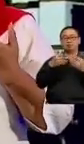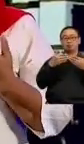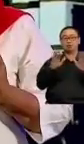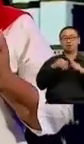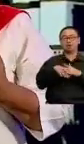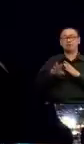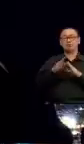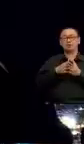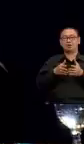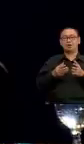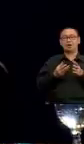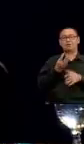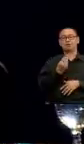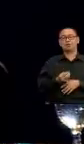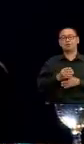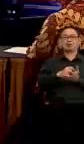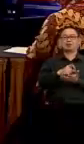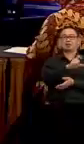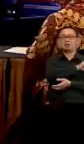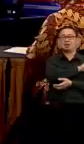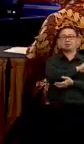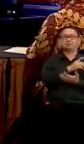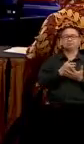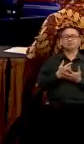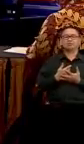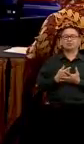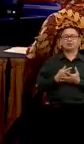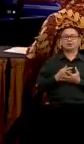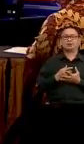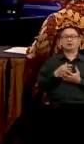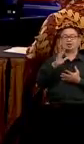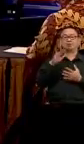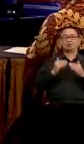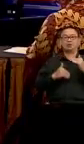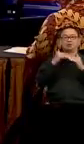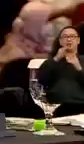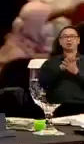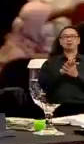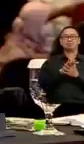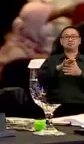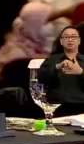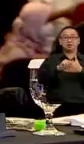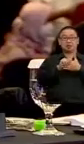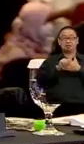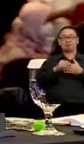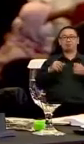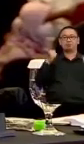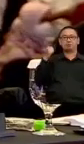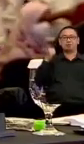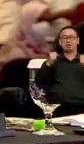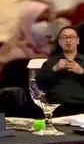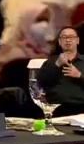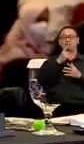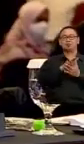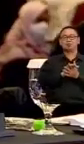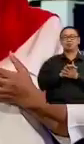yang positif, dan juga diharapkan dari kreativitas ini maka dapat memunculkan kemajuan bagi Kota Semarang. Di sisi lain, Abdi dan